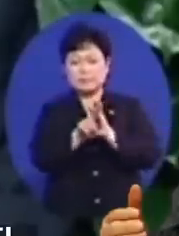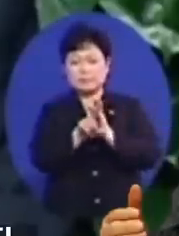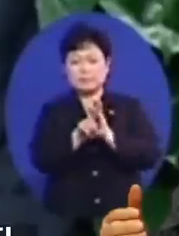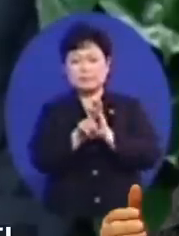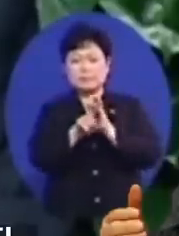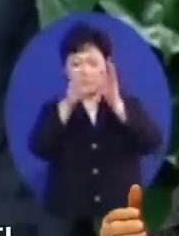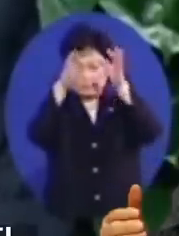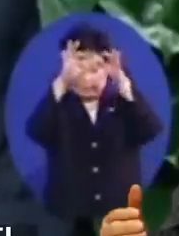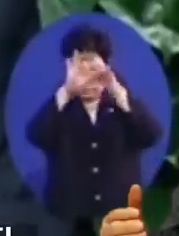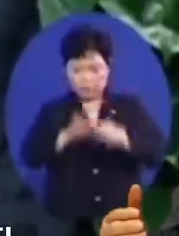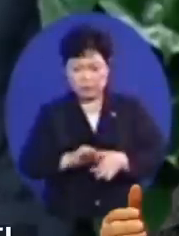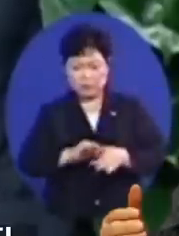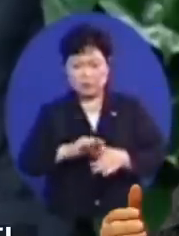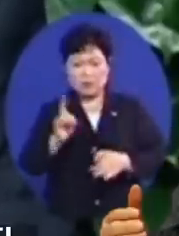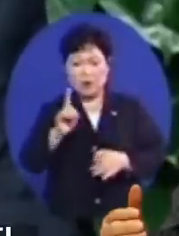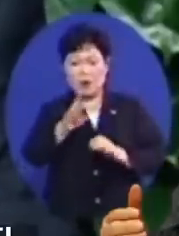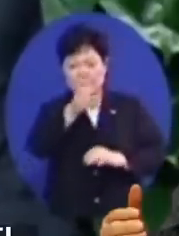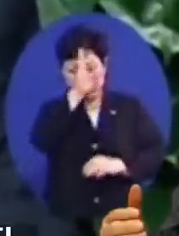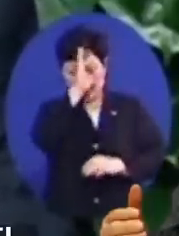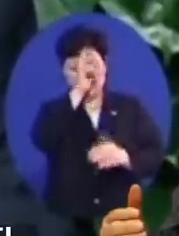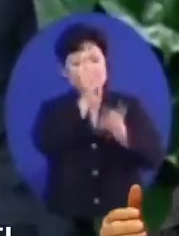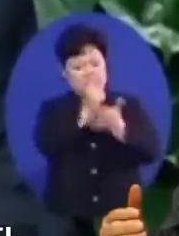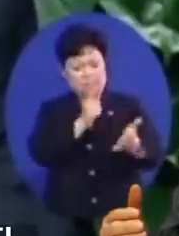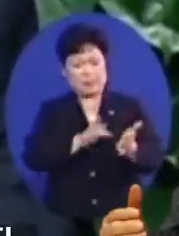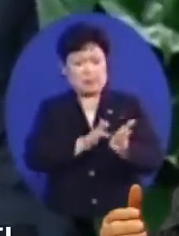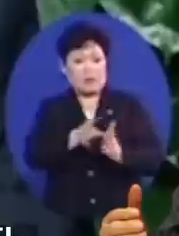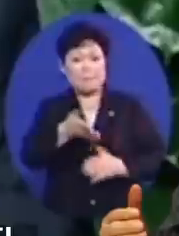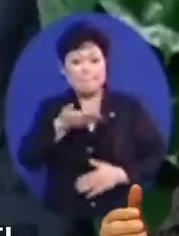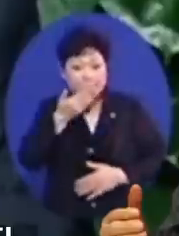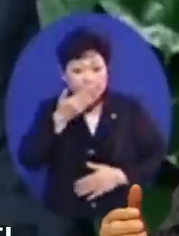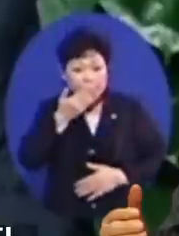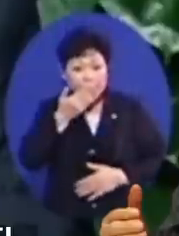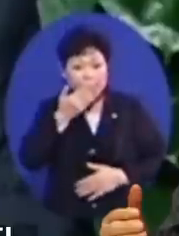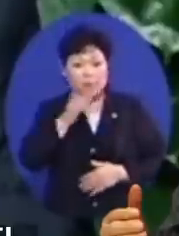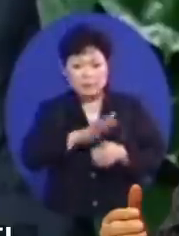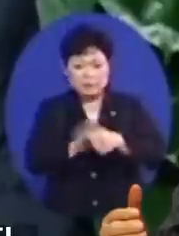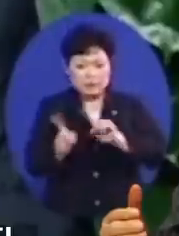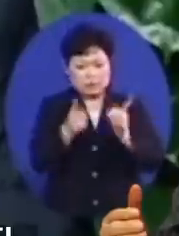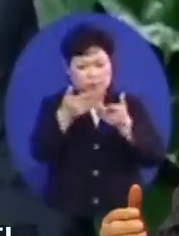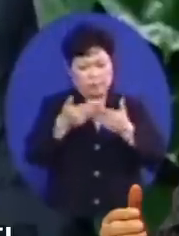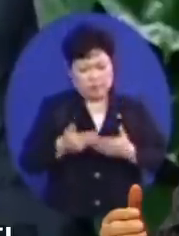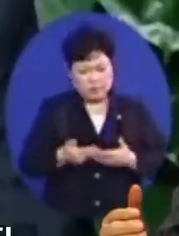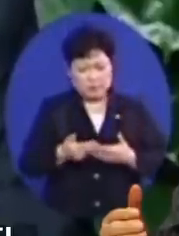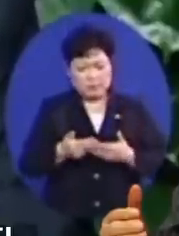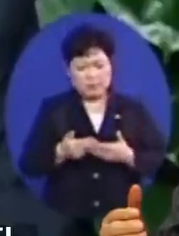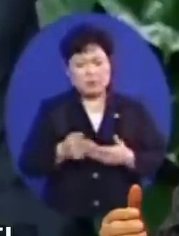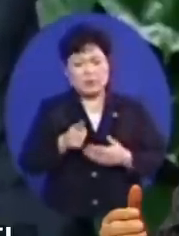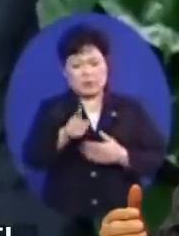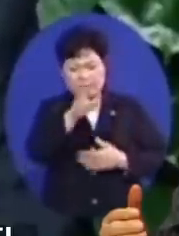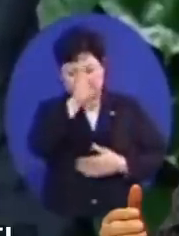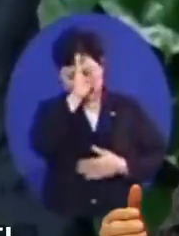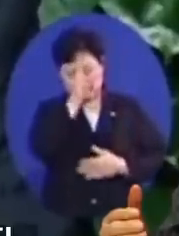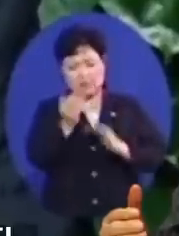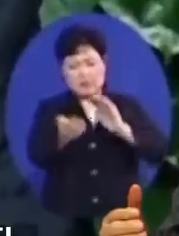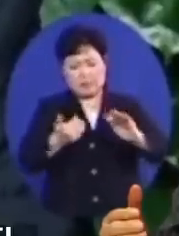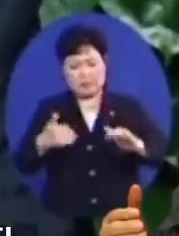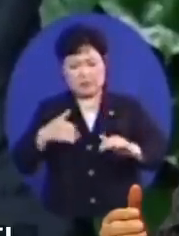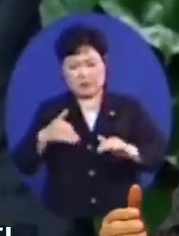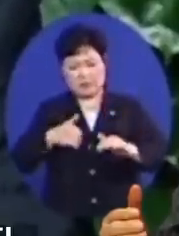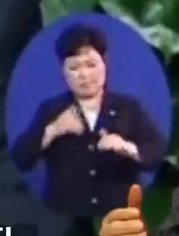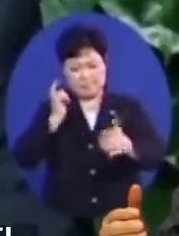병을 저항해야 되는 것입니다. 약을 먹고 치료를 받으면서도 이 병은 이미 정복된